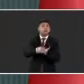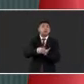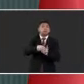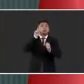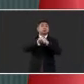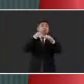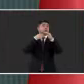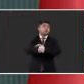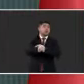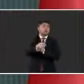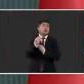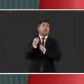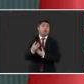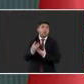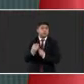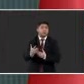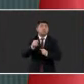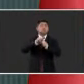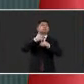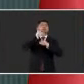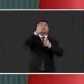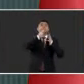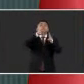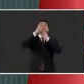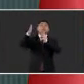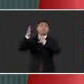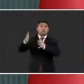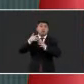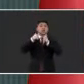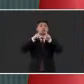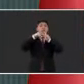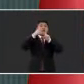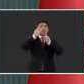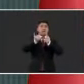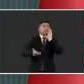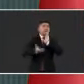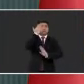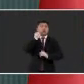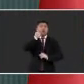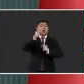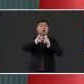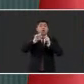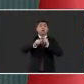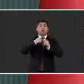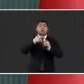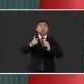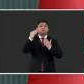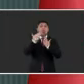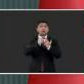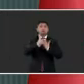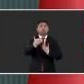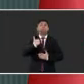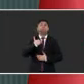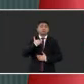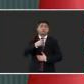istihdam, üretim, ihracat ve cari fazla hedefli ekonomi programımızı ısrarla